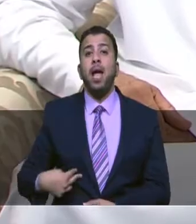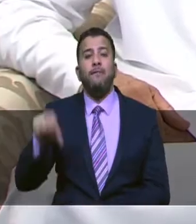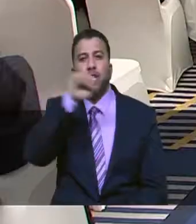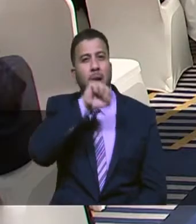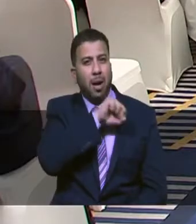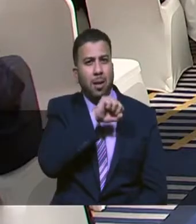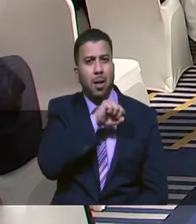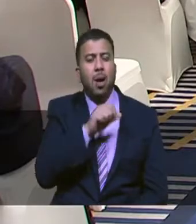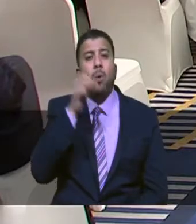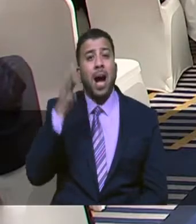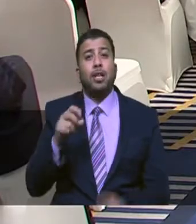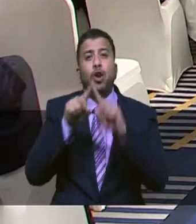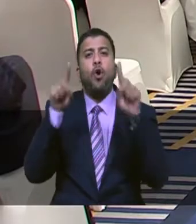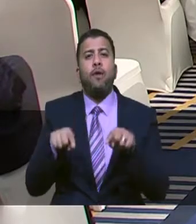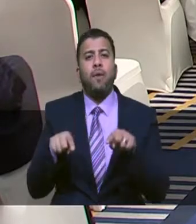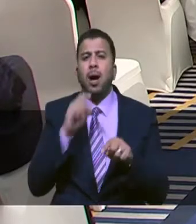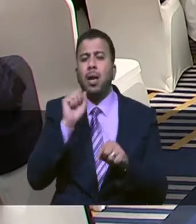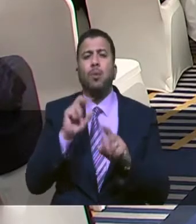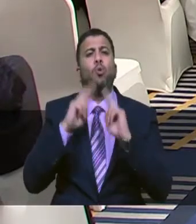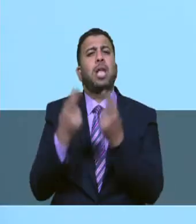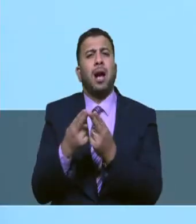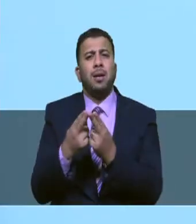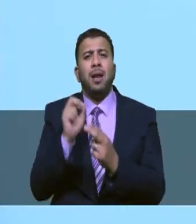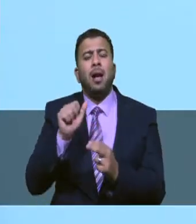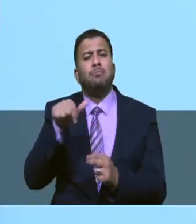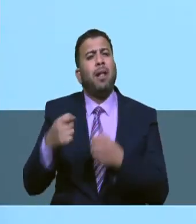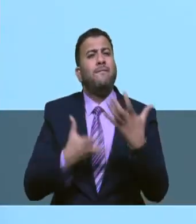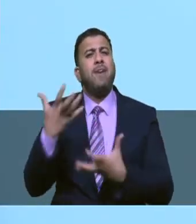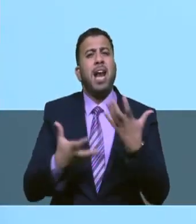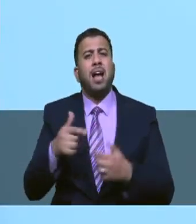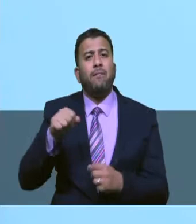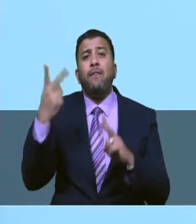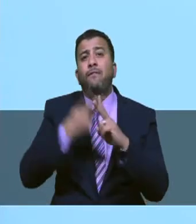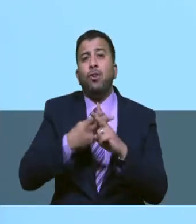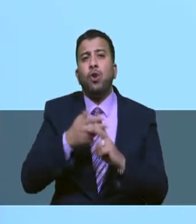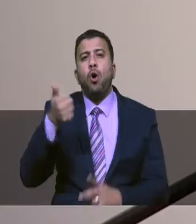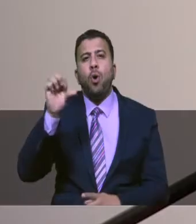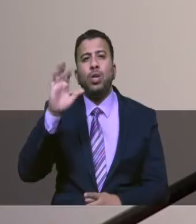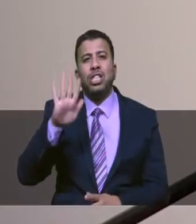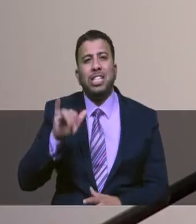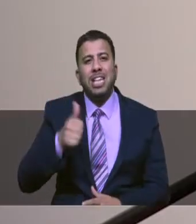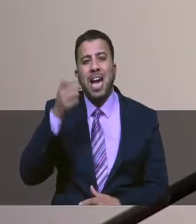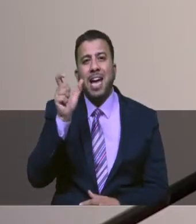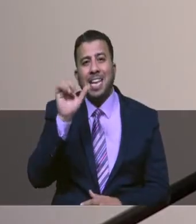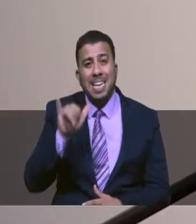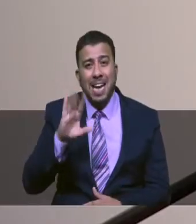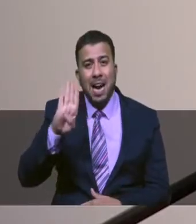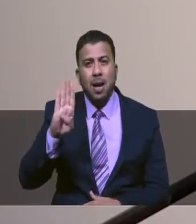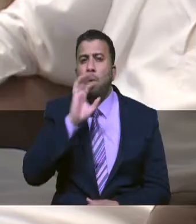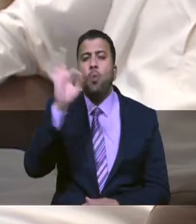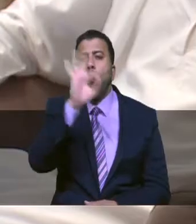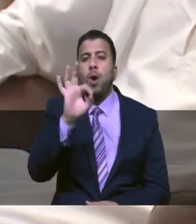في الإمارة. وأكدت الغرفة خلال الملتقى الذي أقيمت فعالياته في فندق أوشيانيك